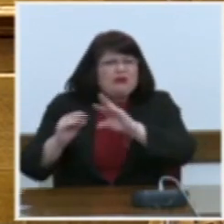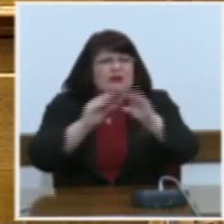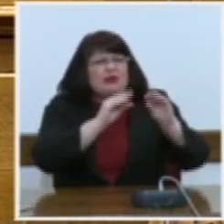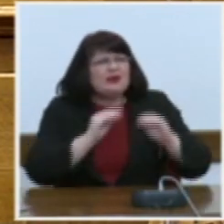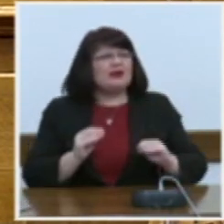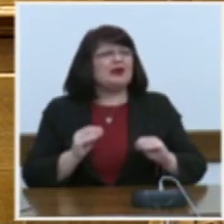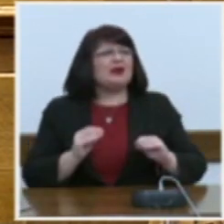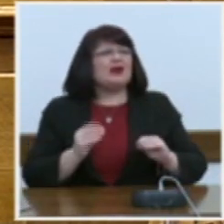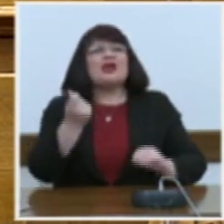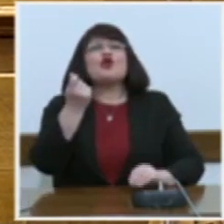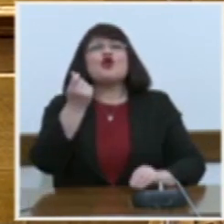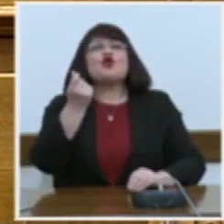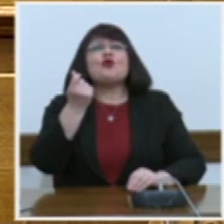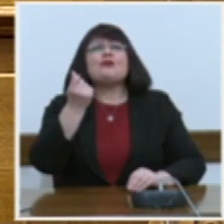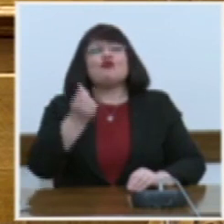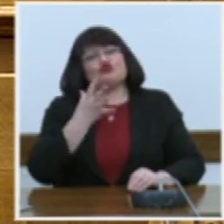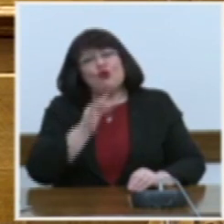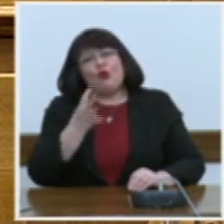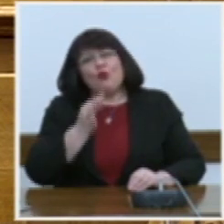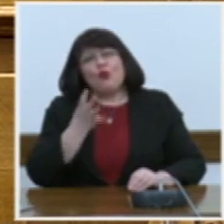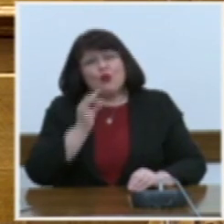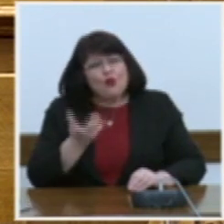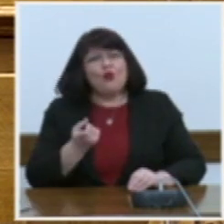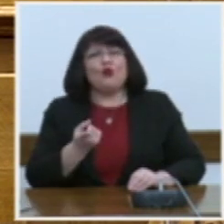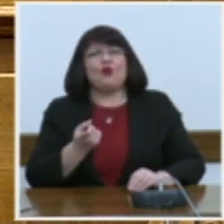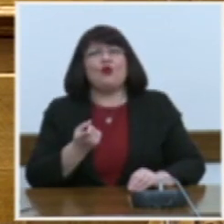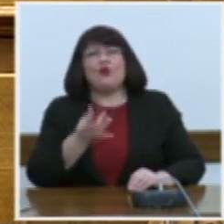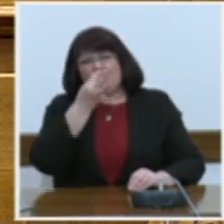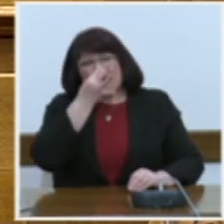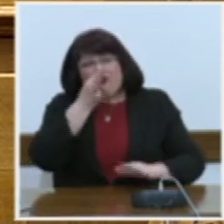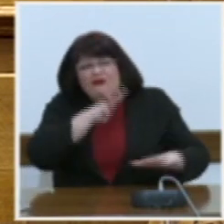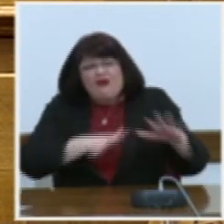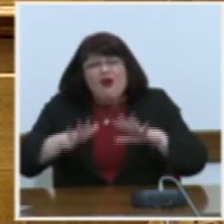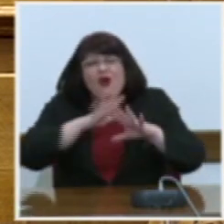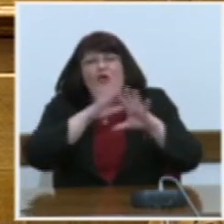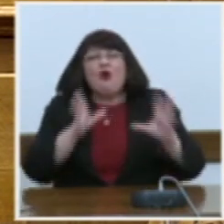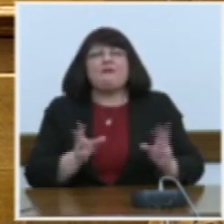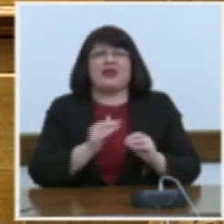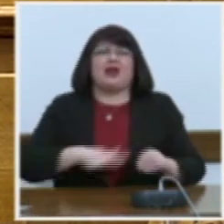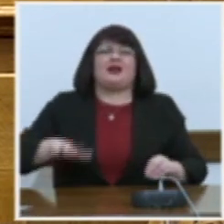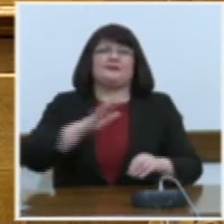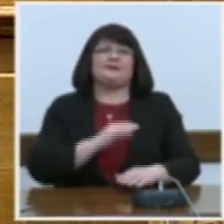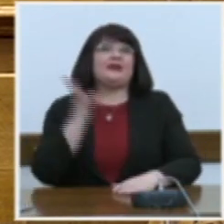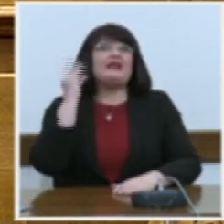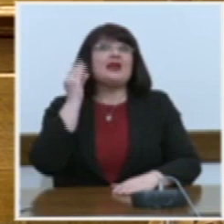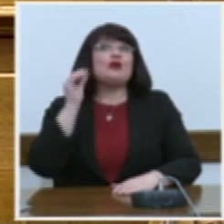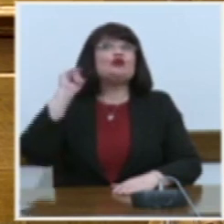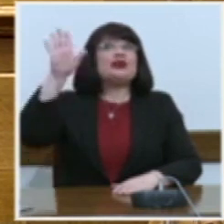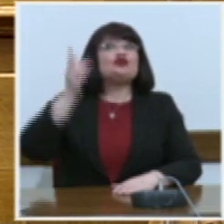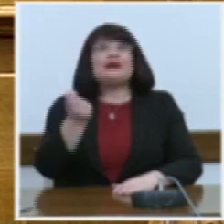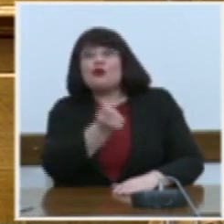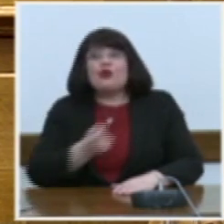τη βασισμένη σε οικονομικά αίτια, ολόκληρος αυτός ο σάπιος κόσμος σας. Δεν ακούτε διεθνείς ειδήσεις;